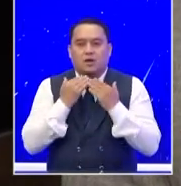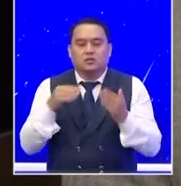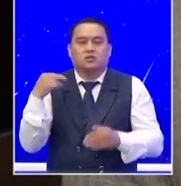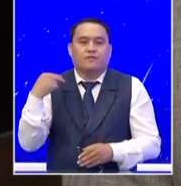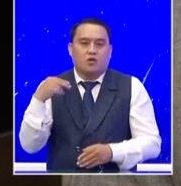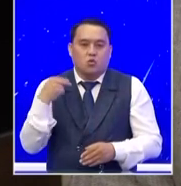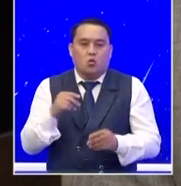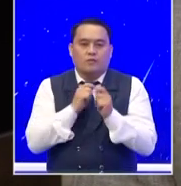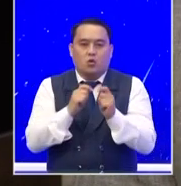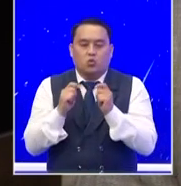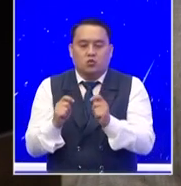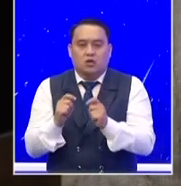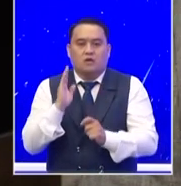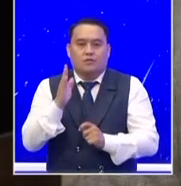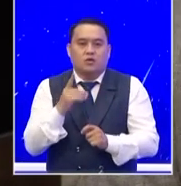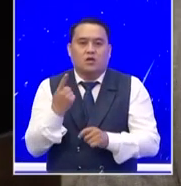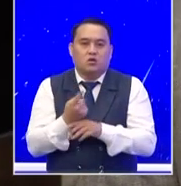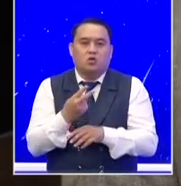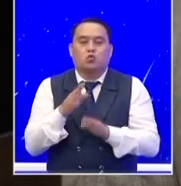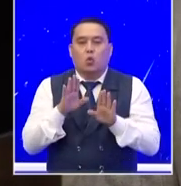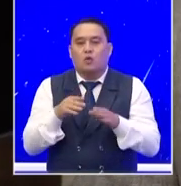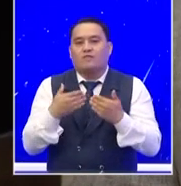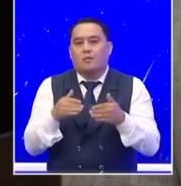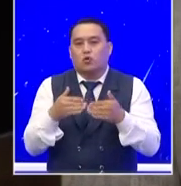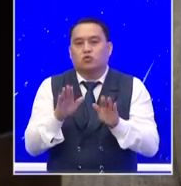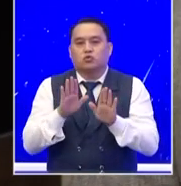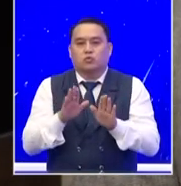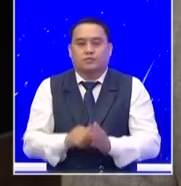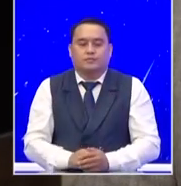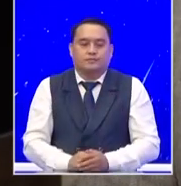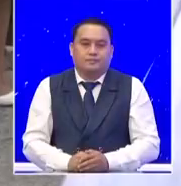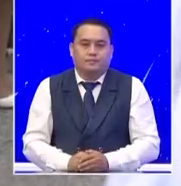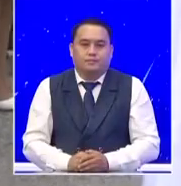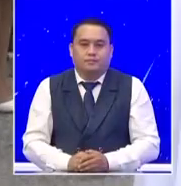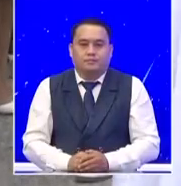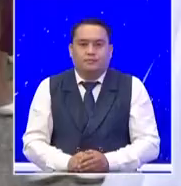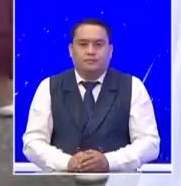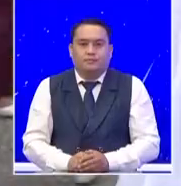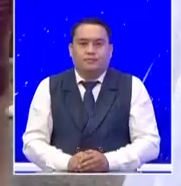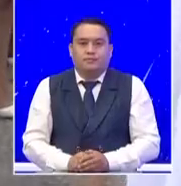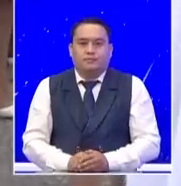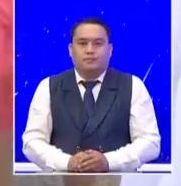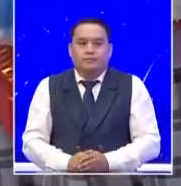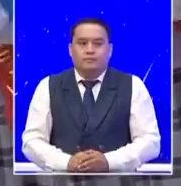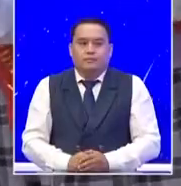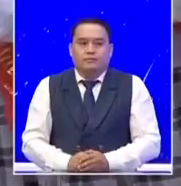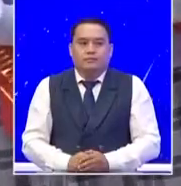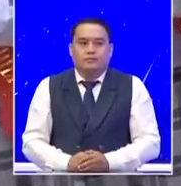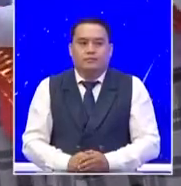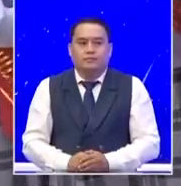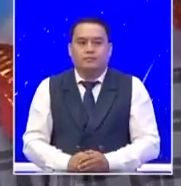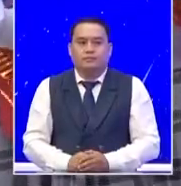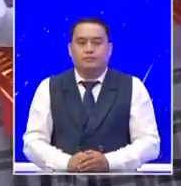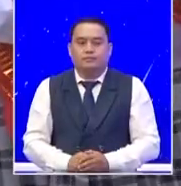звонок и вручение аттестатов состоится в начале июня только для выпускников школ. Гульмира Тимиргалиева, Жаик Курманбаев, телеканал